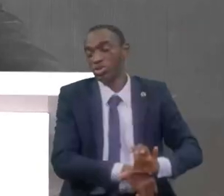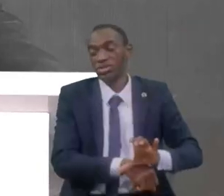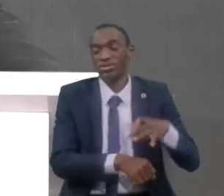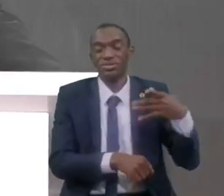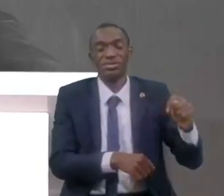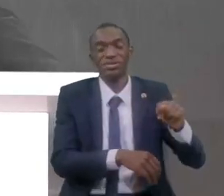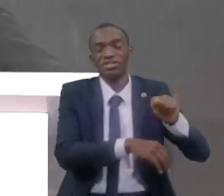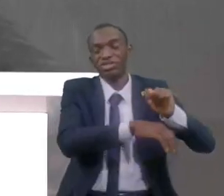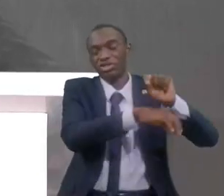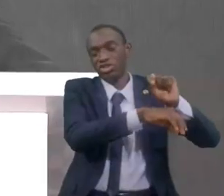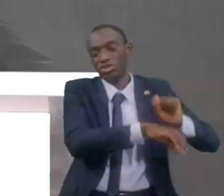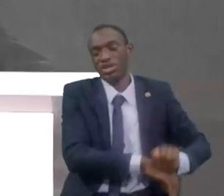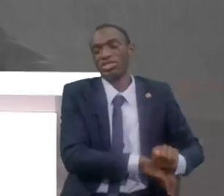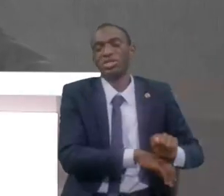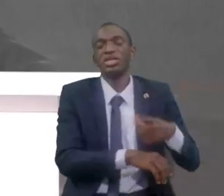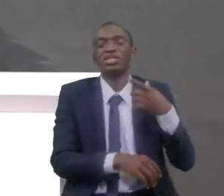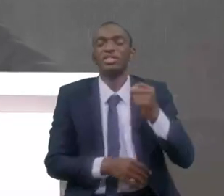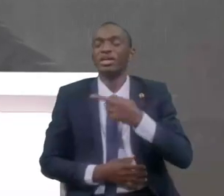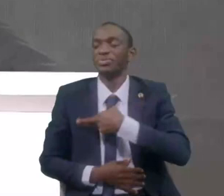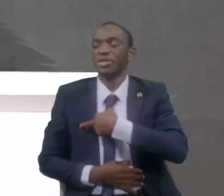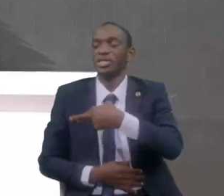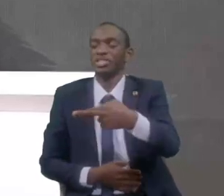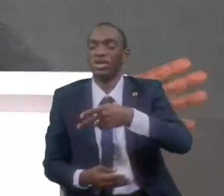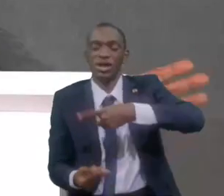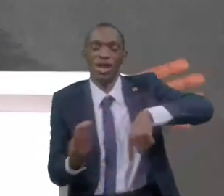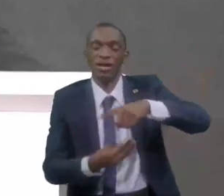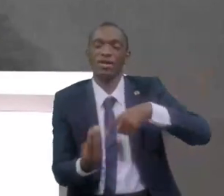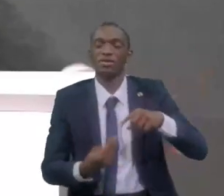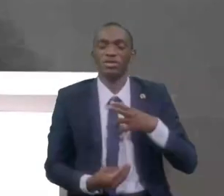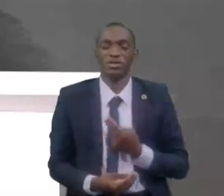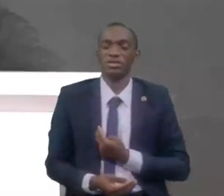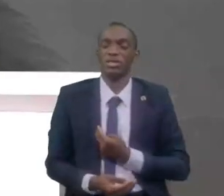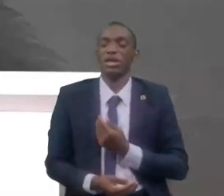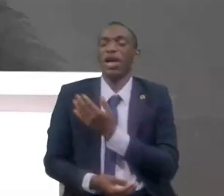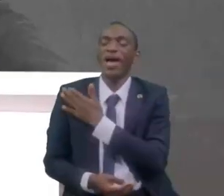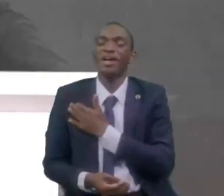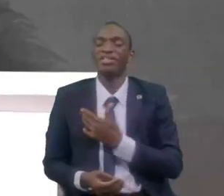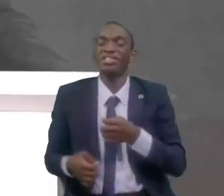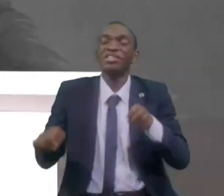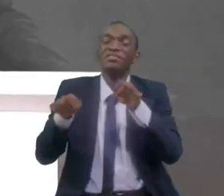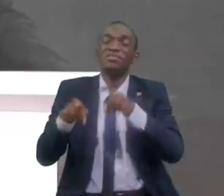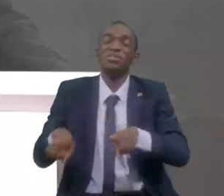où la culture, la tradition, les religions autour et même